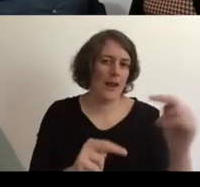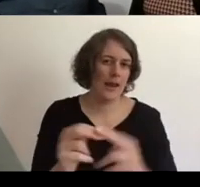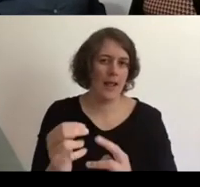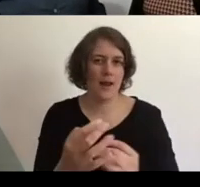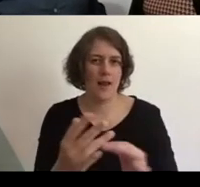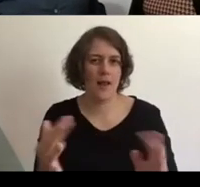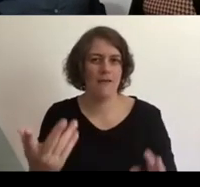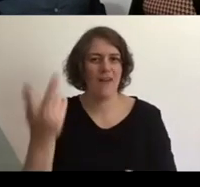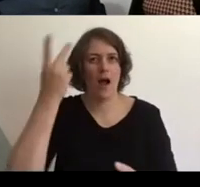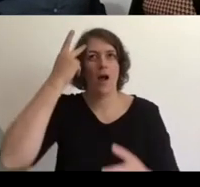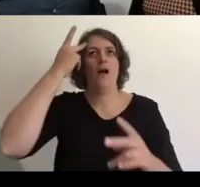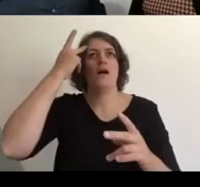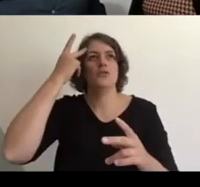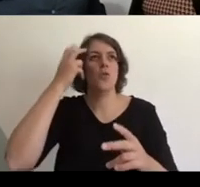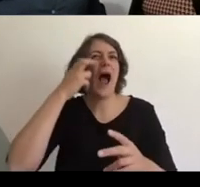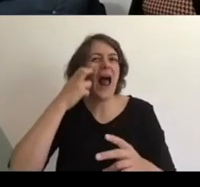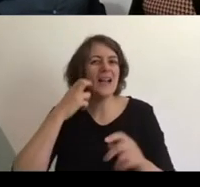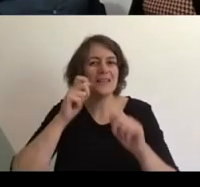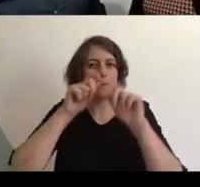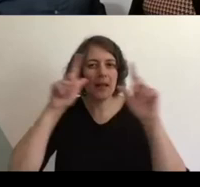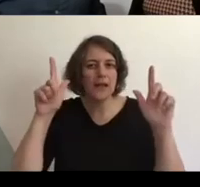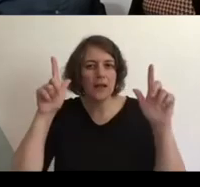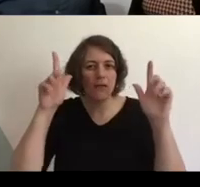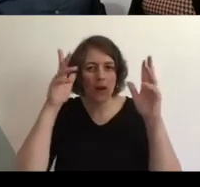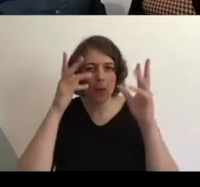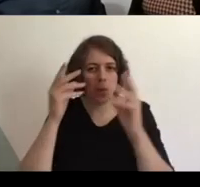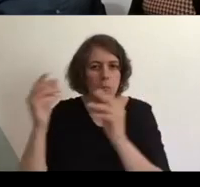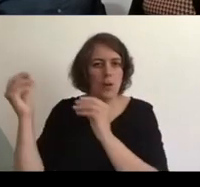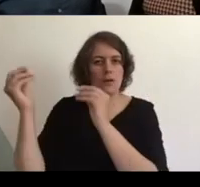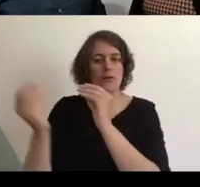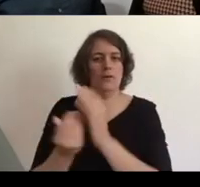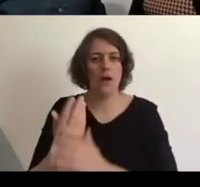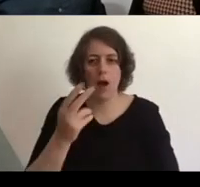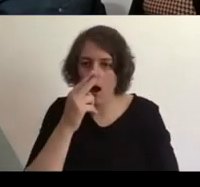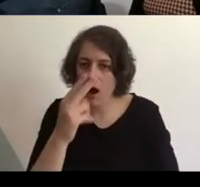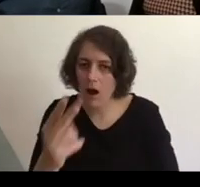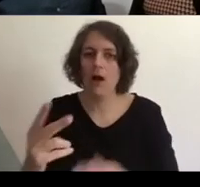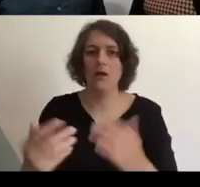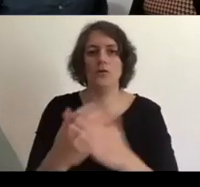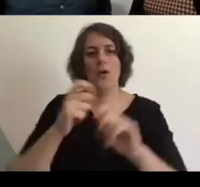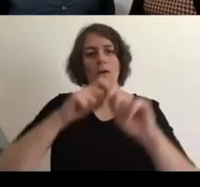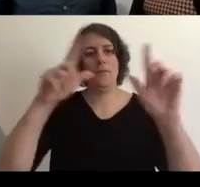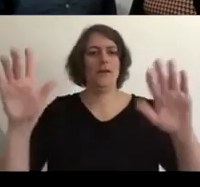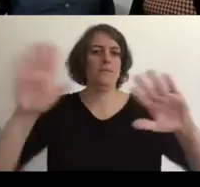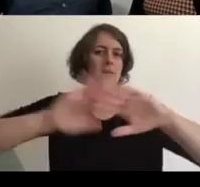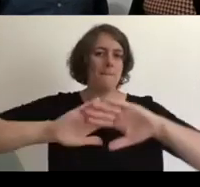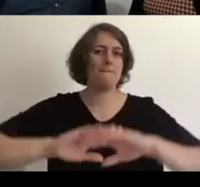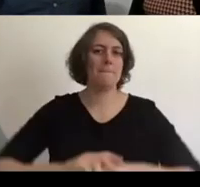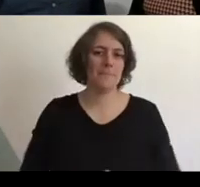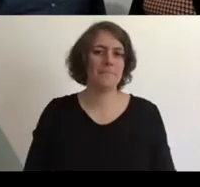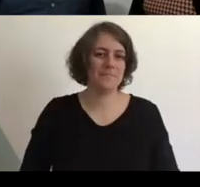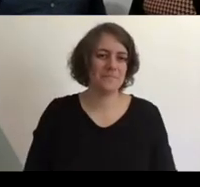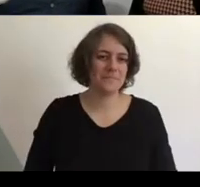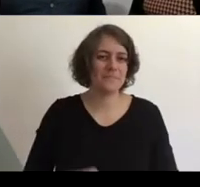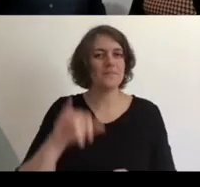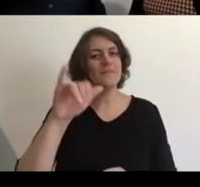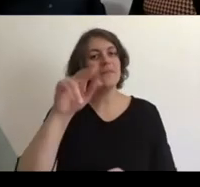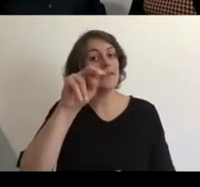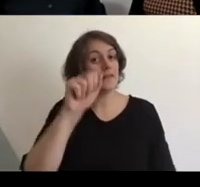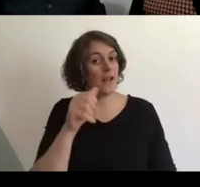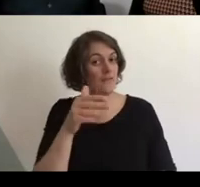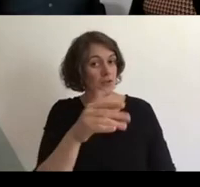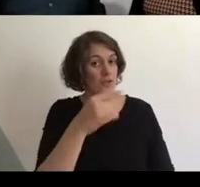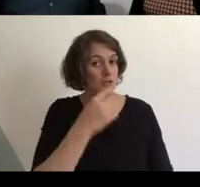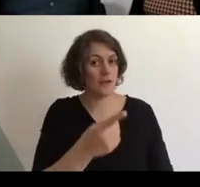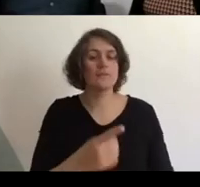hatte, sich aufweichen und man einen neuen Blick bekommt. Ina, du wolltest da noch was sagen. Ja, es gibt jetzt tatsächlich auch Licht am Ende